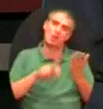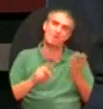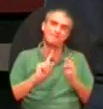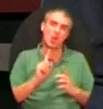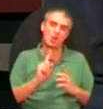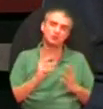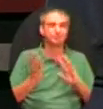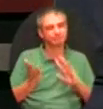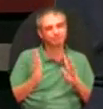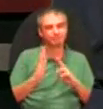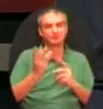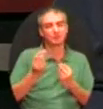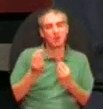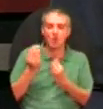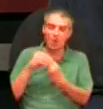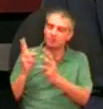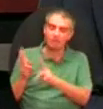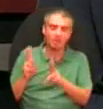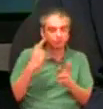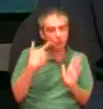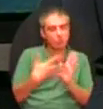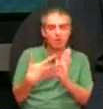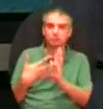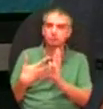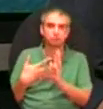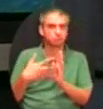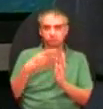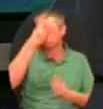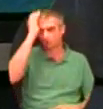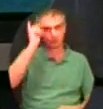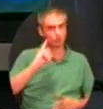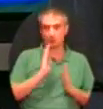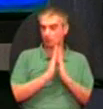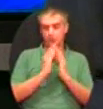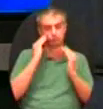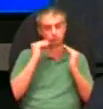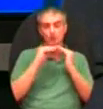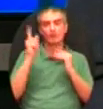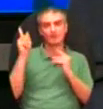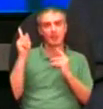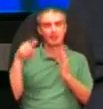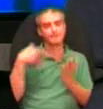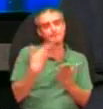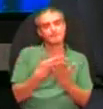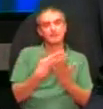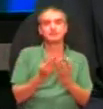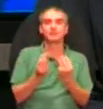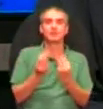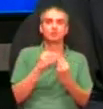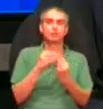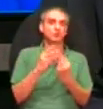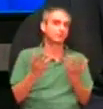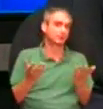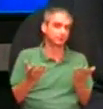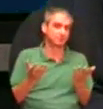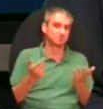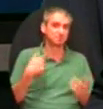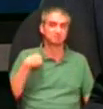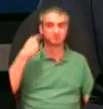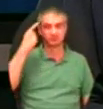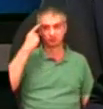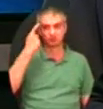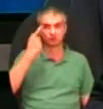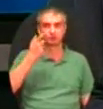אלא יפנה לאופציות אחרות. הוא לא ביקש את התאום הזה, אבל הם מציעים לו דברים נוספים. יש, אני